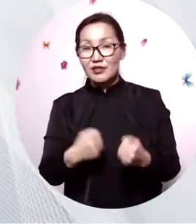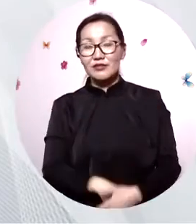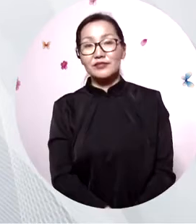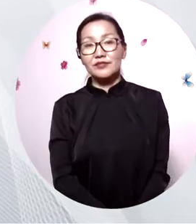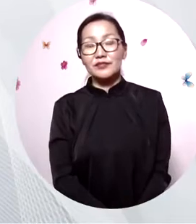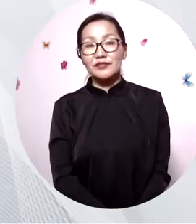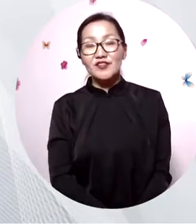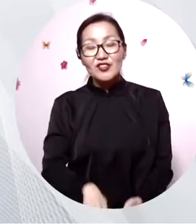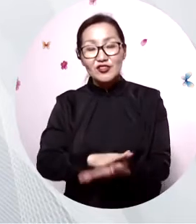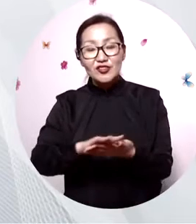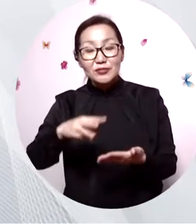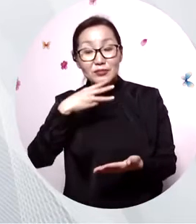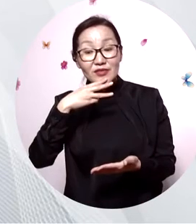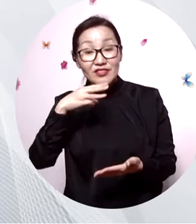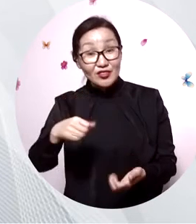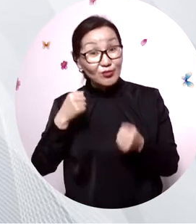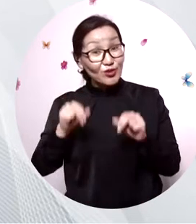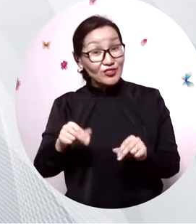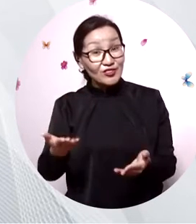За, бид нэг шинэ мэдээлэлтэй боллоо.